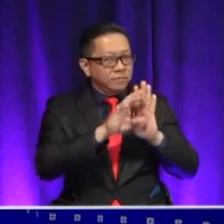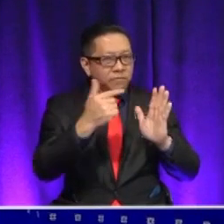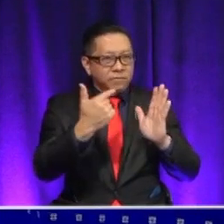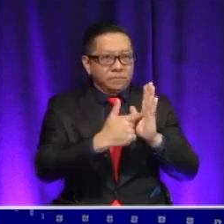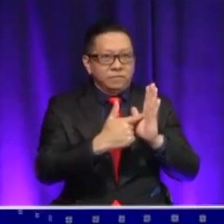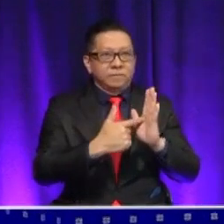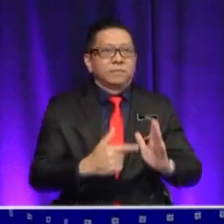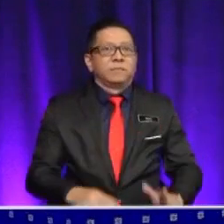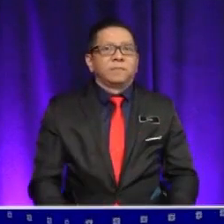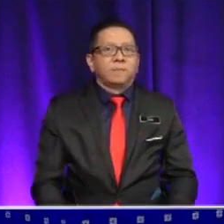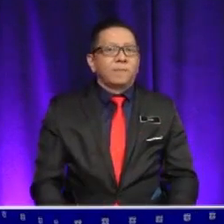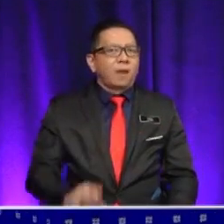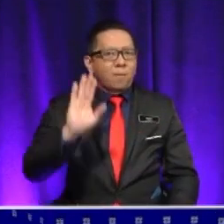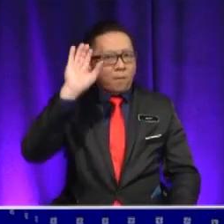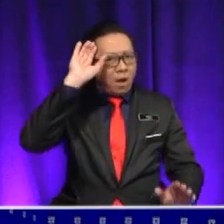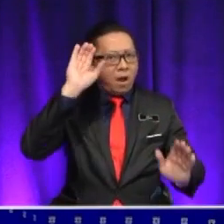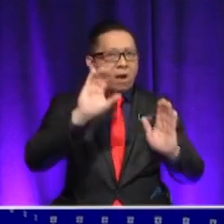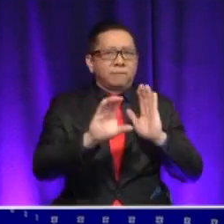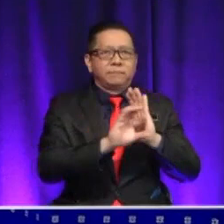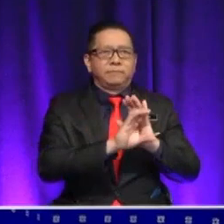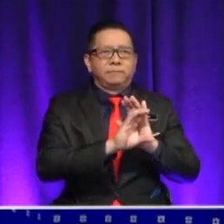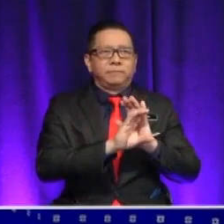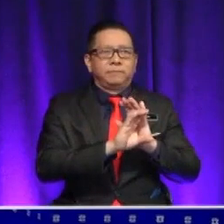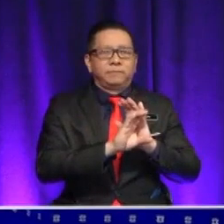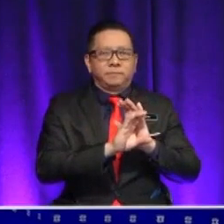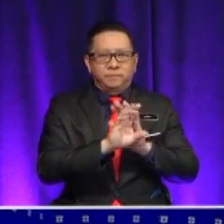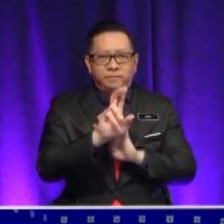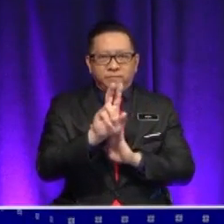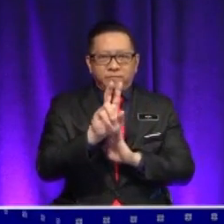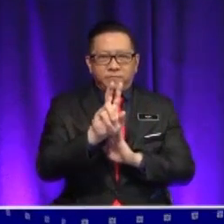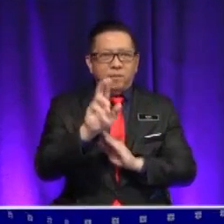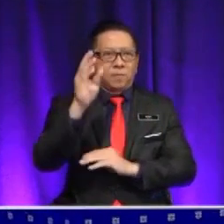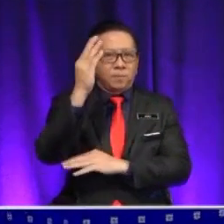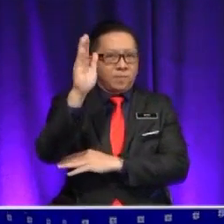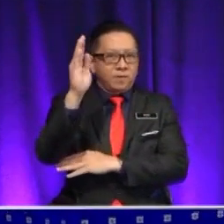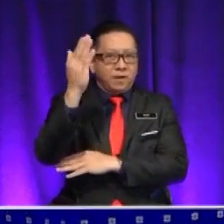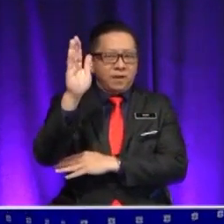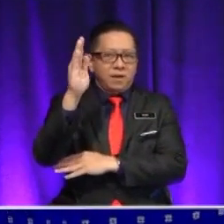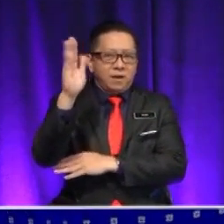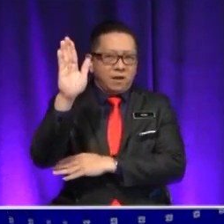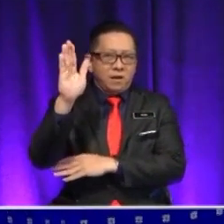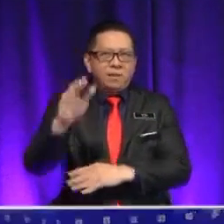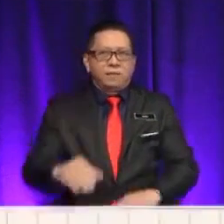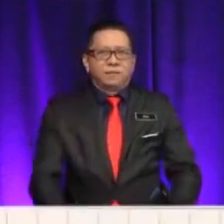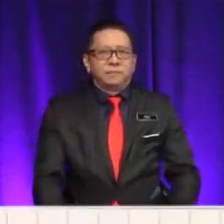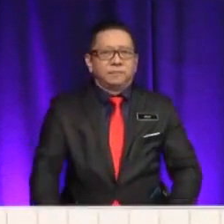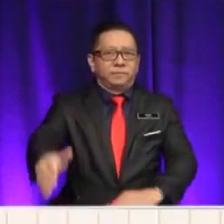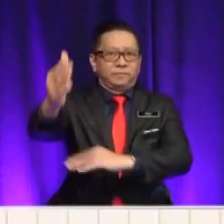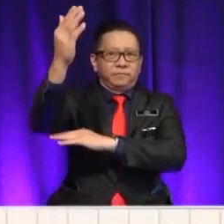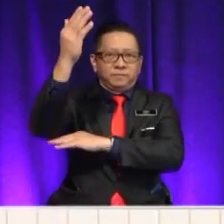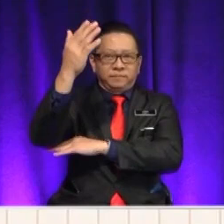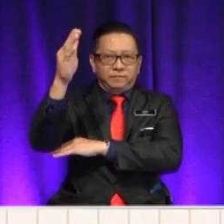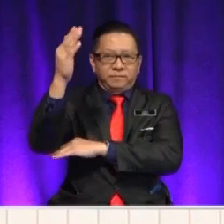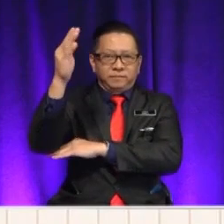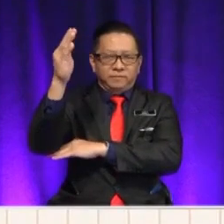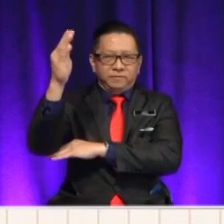Okey. Gambar. Ada bendera. Okey, ada yang mengibarkan bendera, ada yang